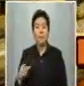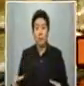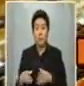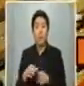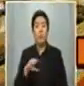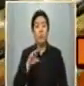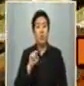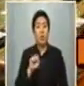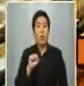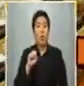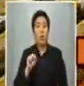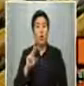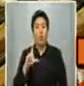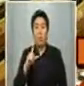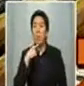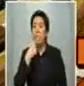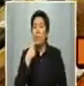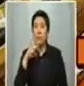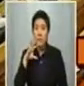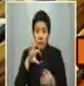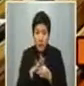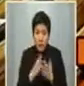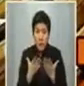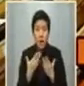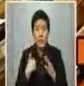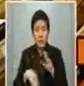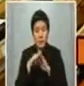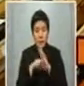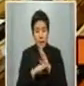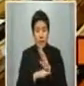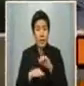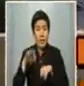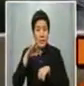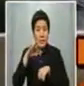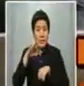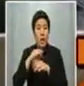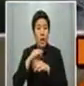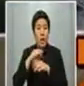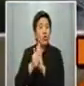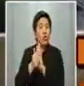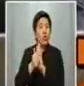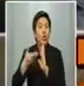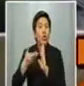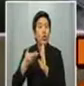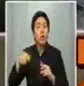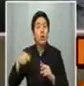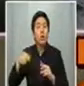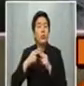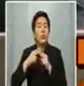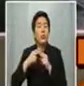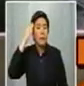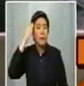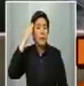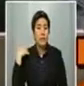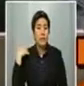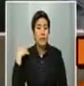นชเนี่ยเขาก็ได้มีการพูดถึงเรื่องกระบวนการถอดถอนอดีตนายกรัฐมนตรียิ่งลักษณ์ชินวัตรนะครับกรณี